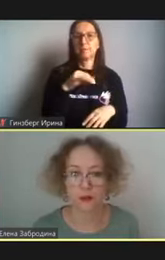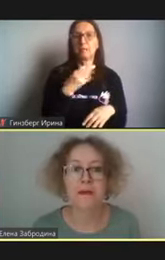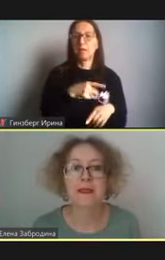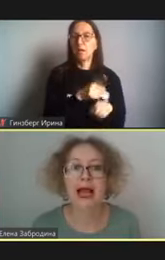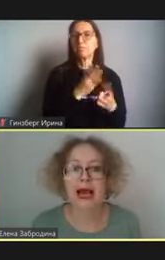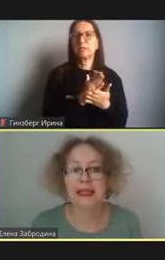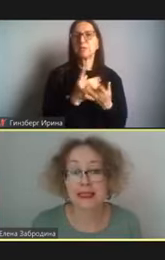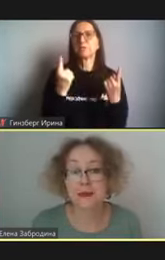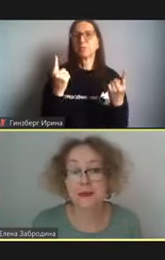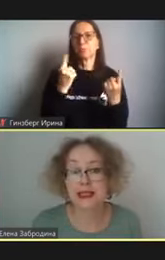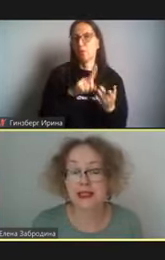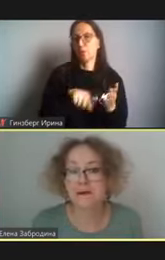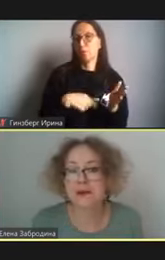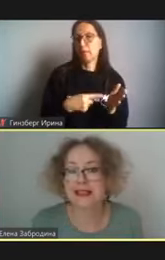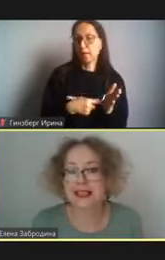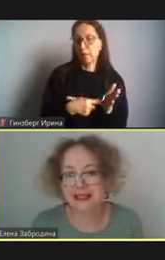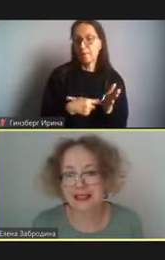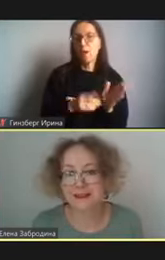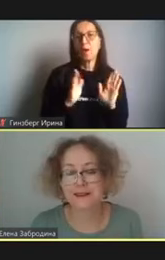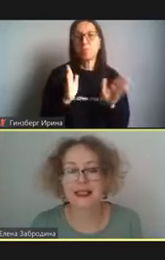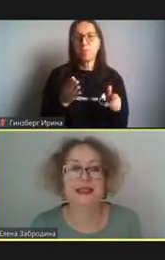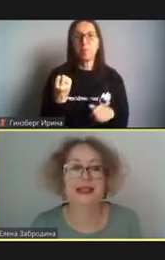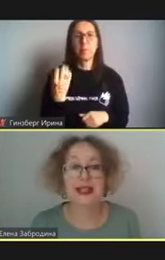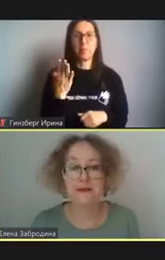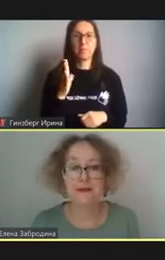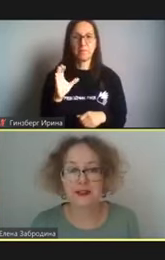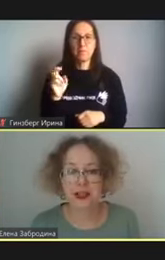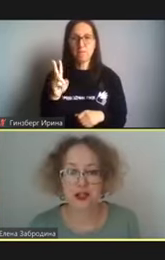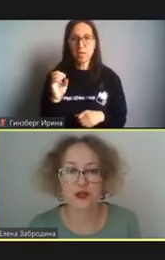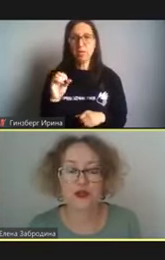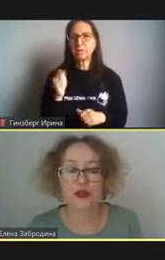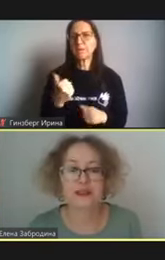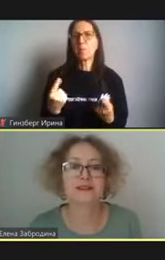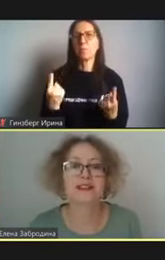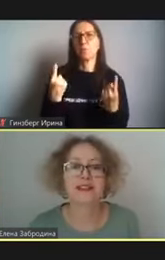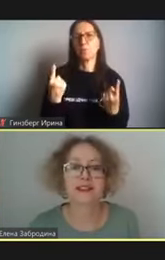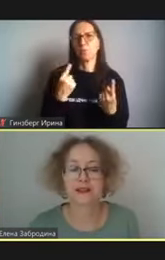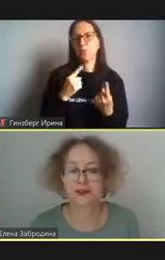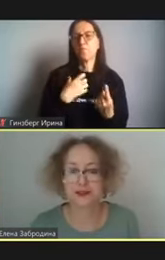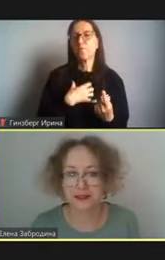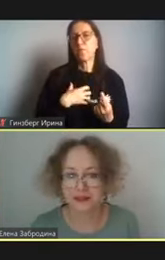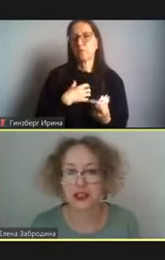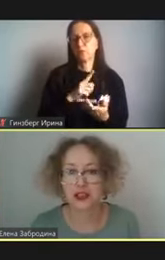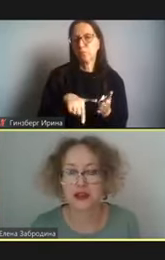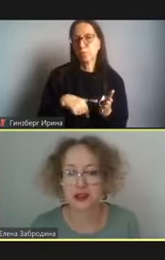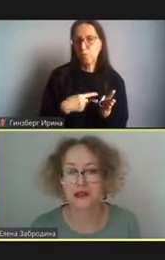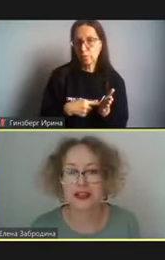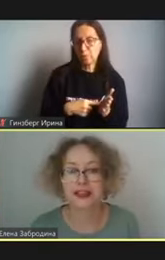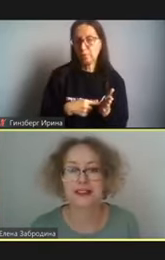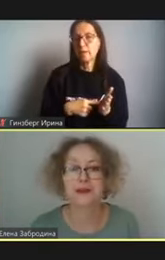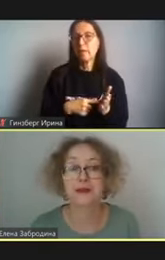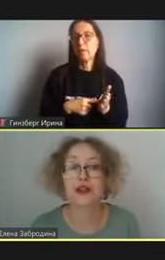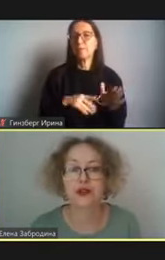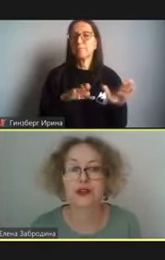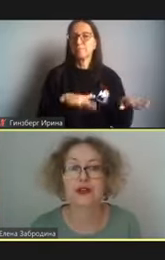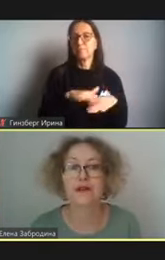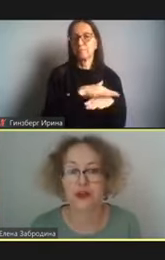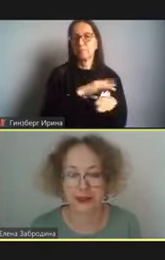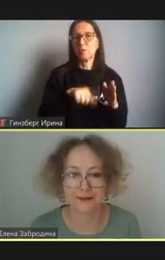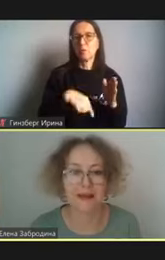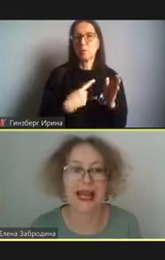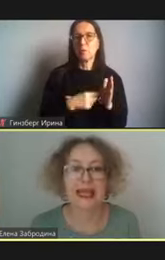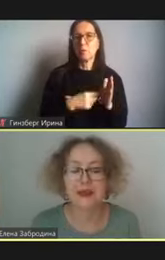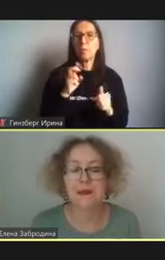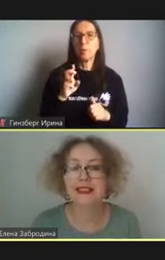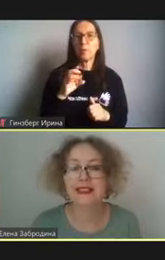городов. На самом деле в 15 веке самым важным городом на территории Фландрии был город